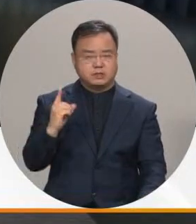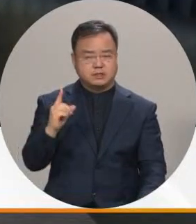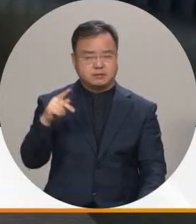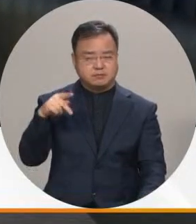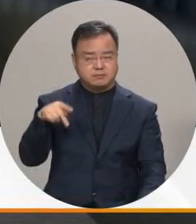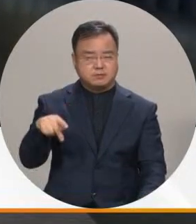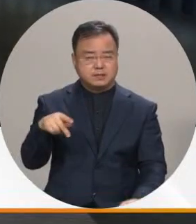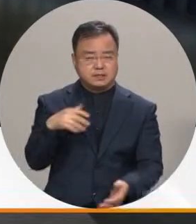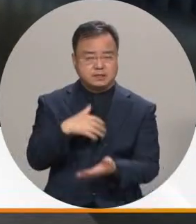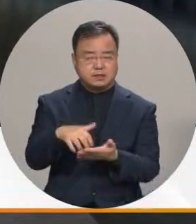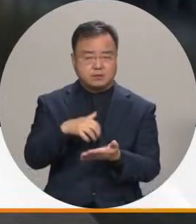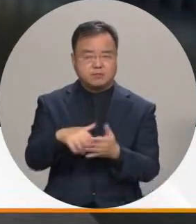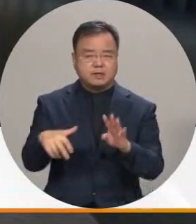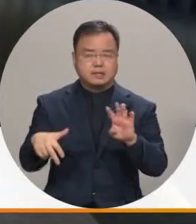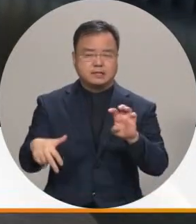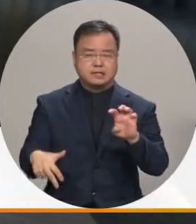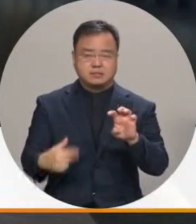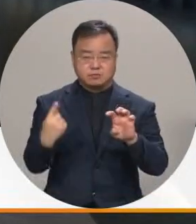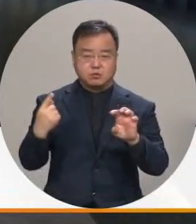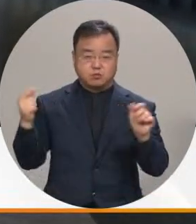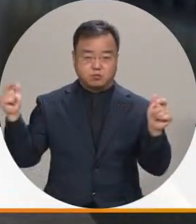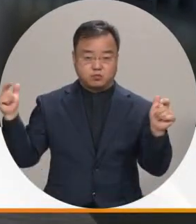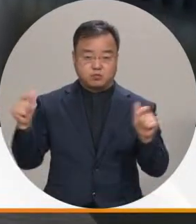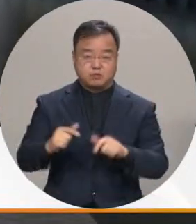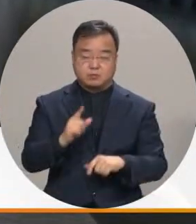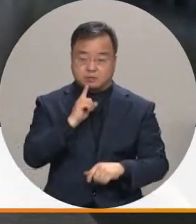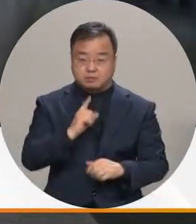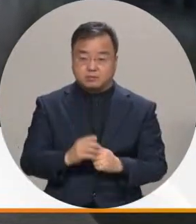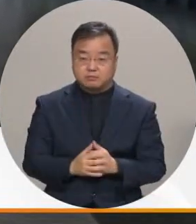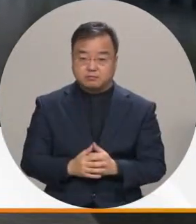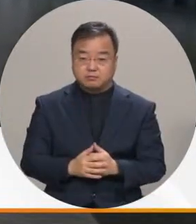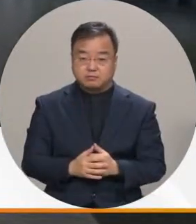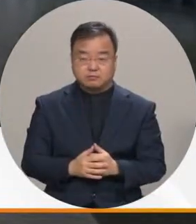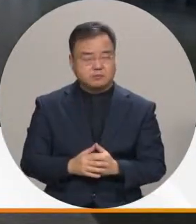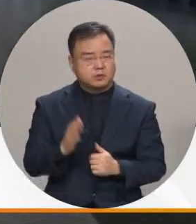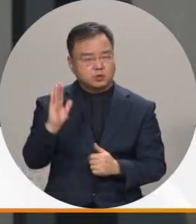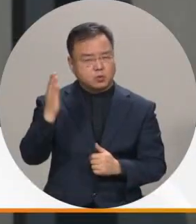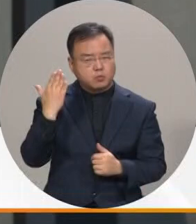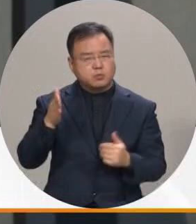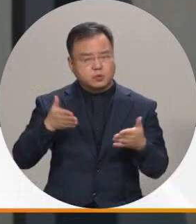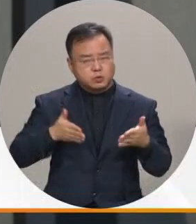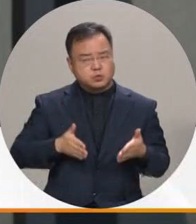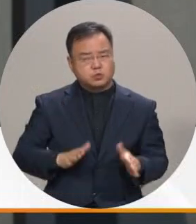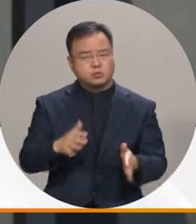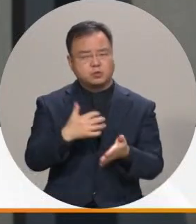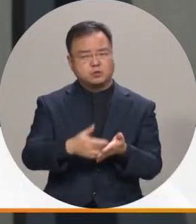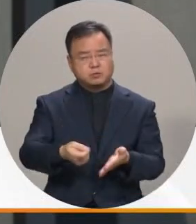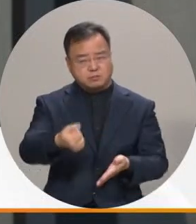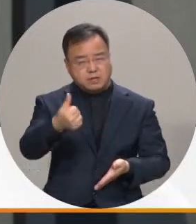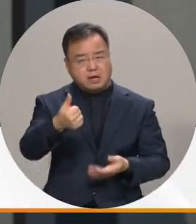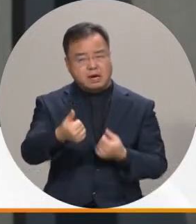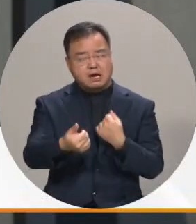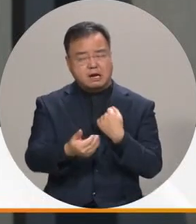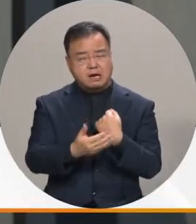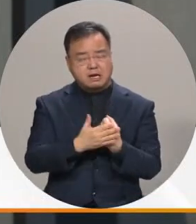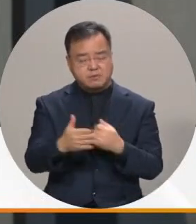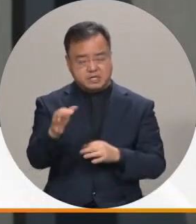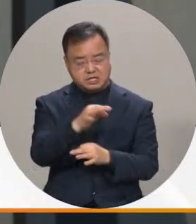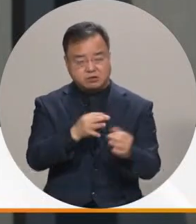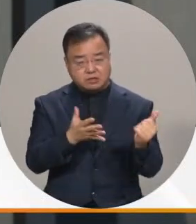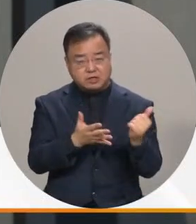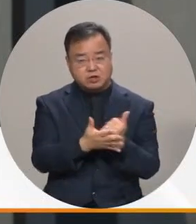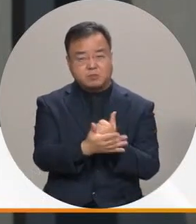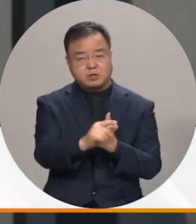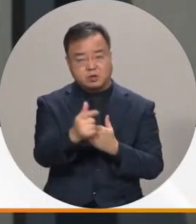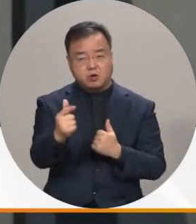것이다라는 전망도 밝히셨습니다 이건 어떤 내용입니까 최근에 저출산이 우리 경제에 미치는 영향에 대한 다양한 연구들이 있습니다 이제 그런